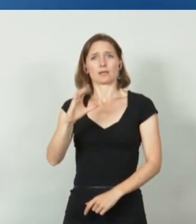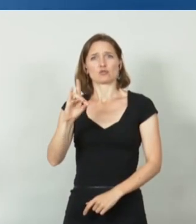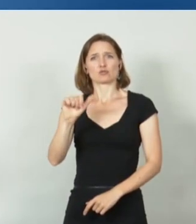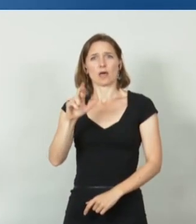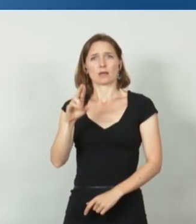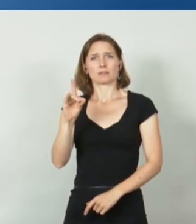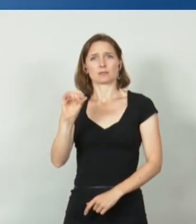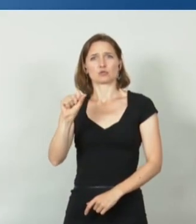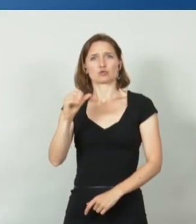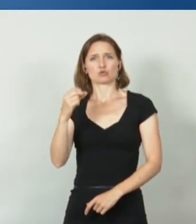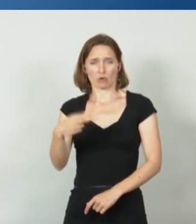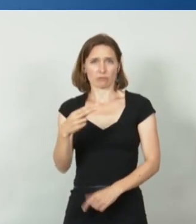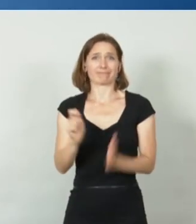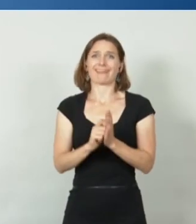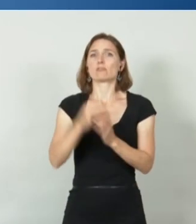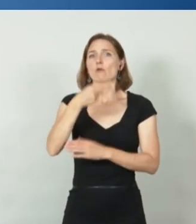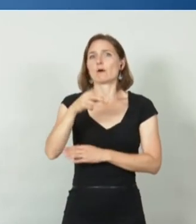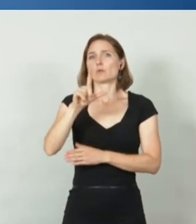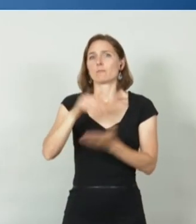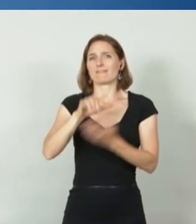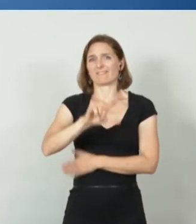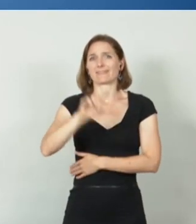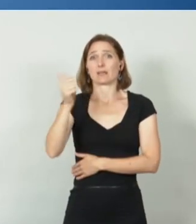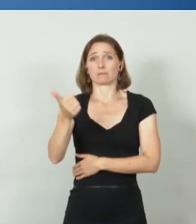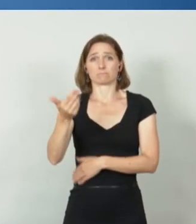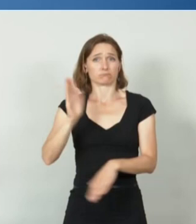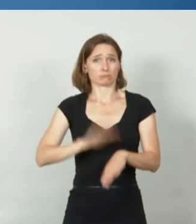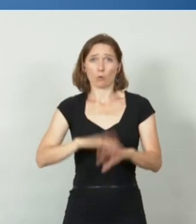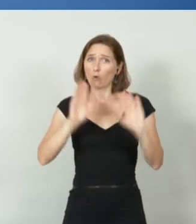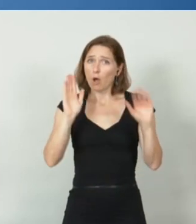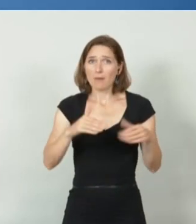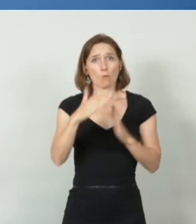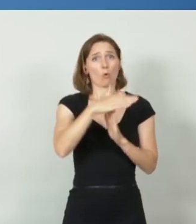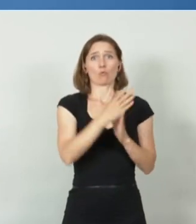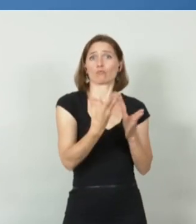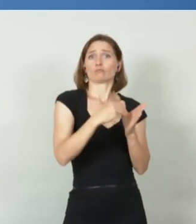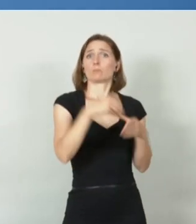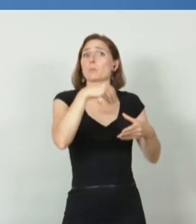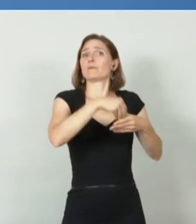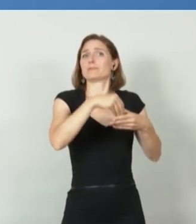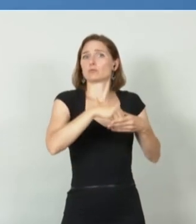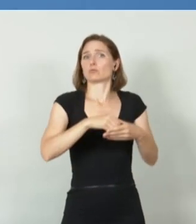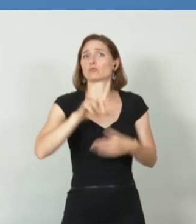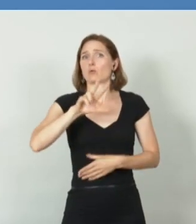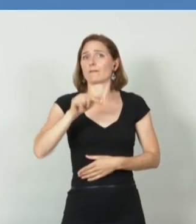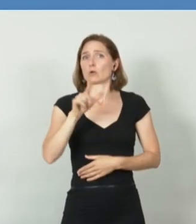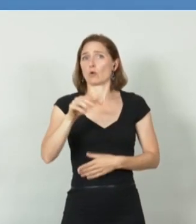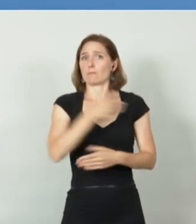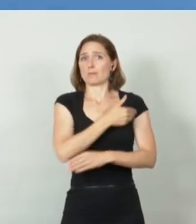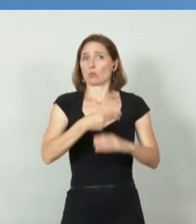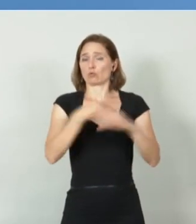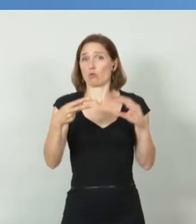et pourtant vous faites figurer une provision de 3,2 millions d'euros qui est évidemment amené à augmenter